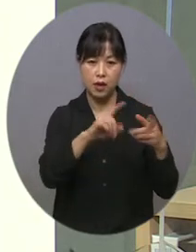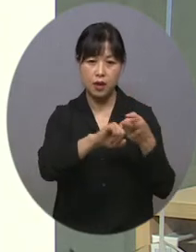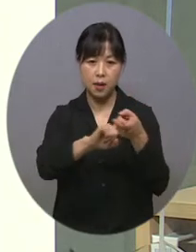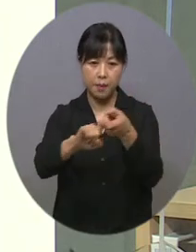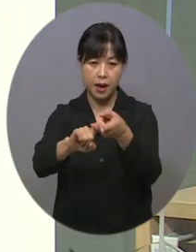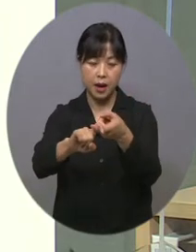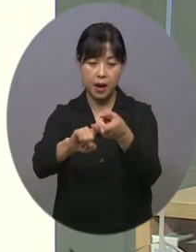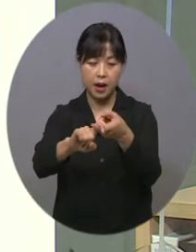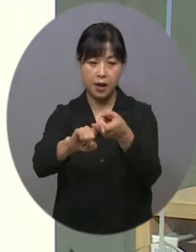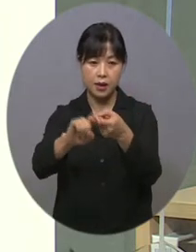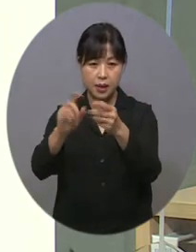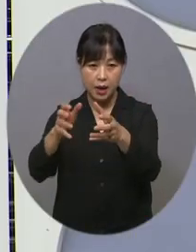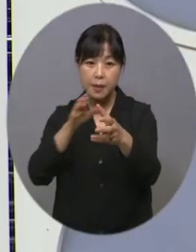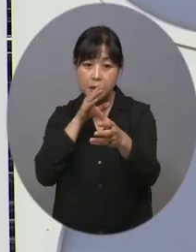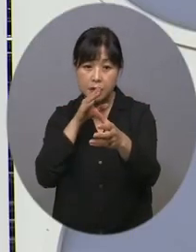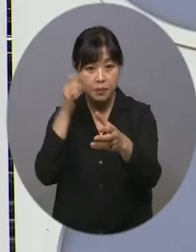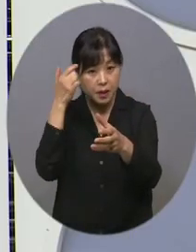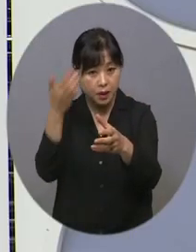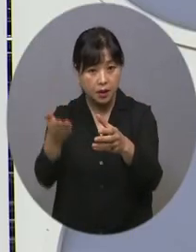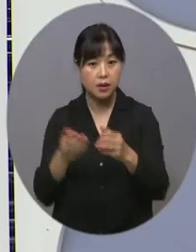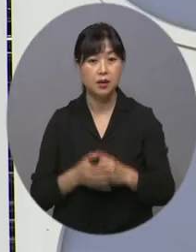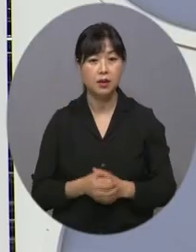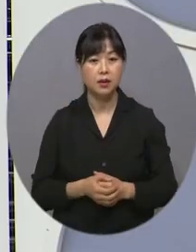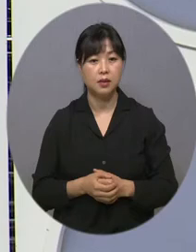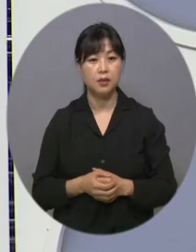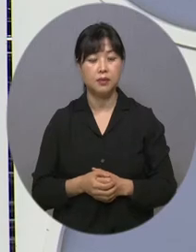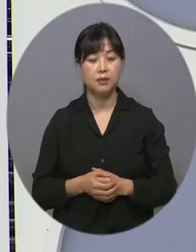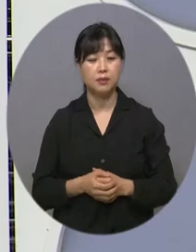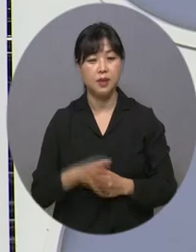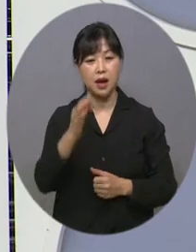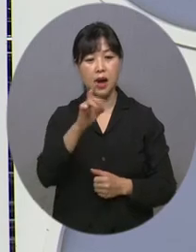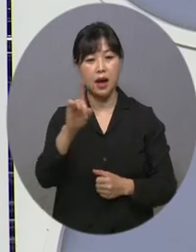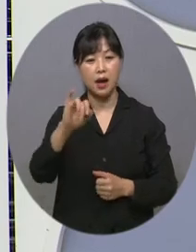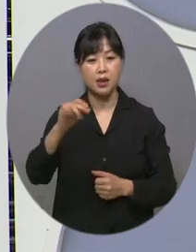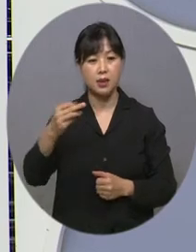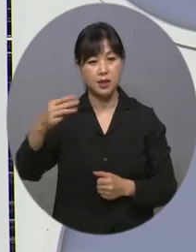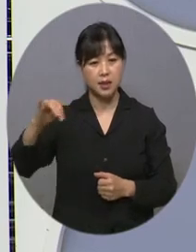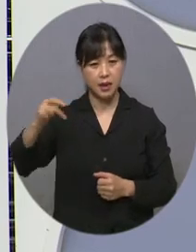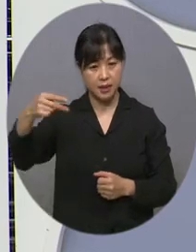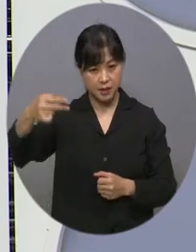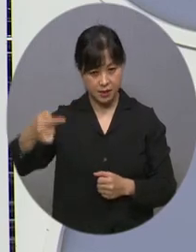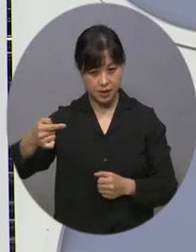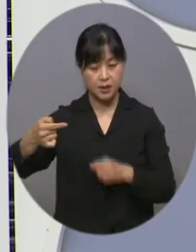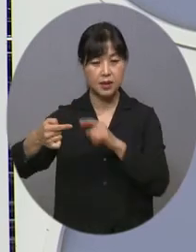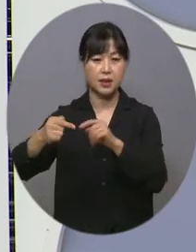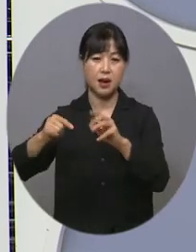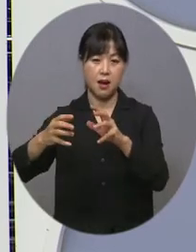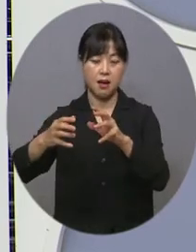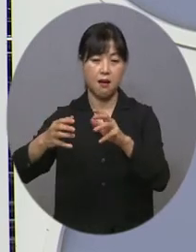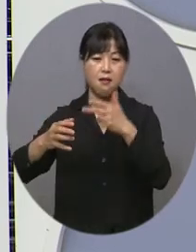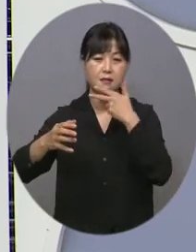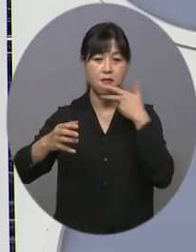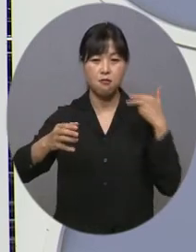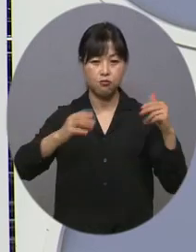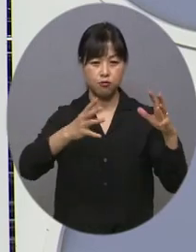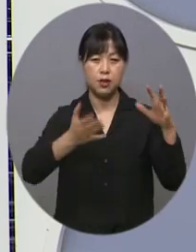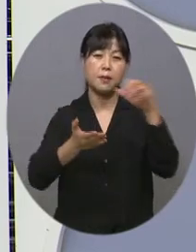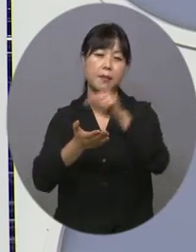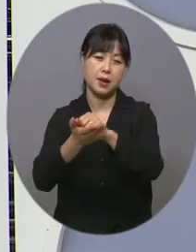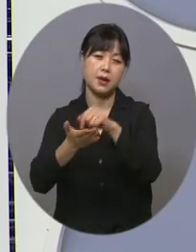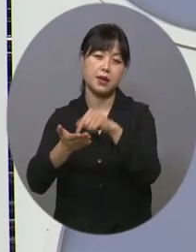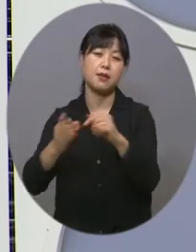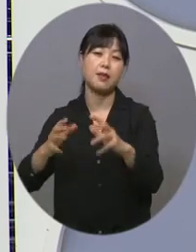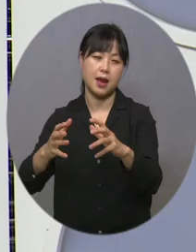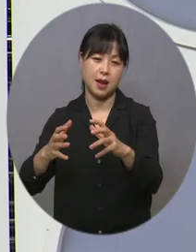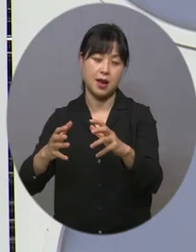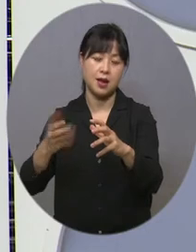관계에 어떤 위치에 있습니까? 아일랜드가 과거에 이제 영국의 식민지였다고 보시면 되고요. 그렇죠. 그러다가